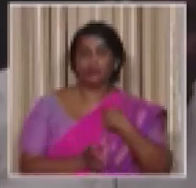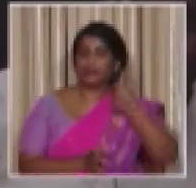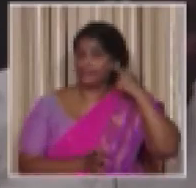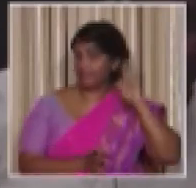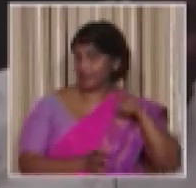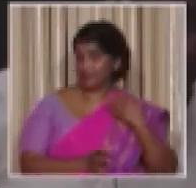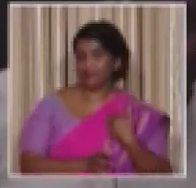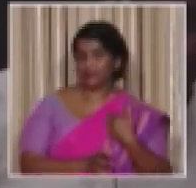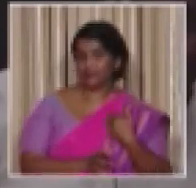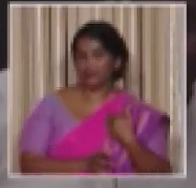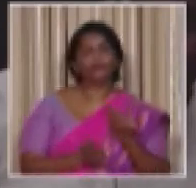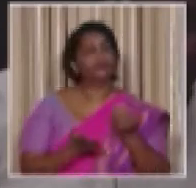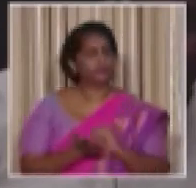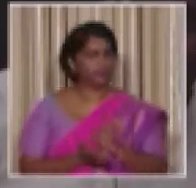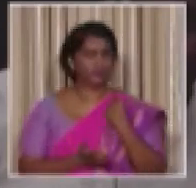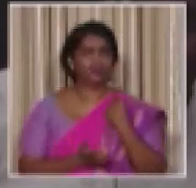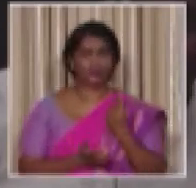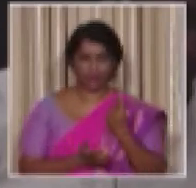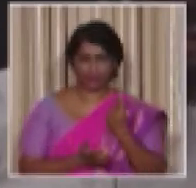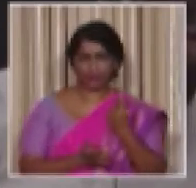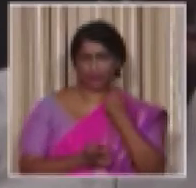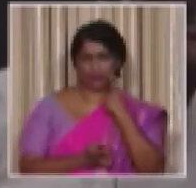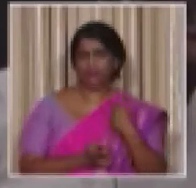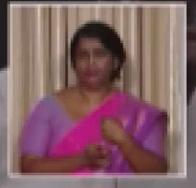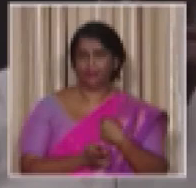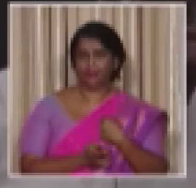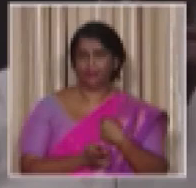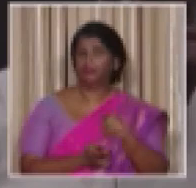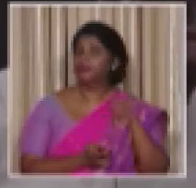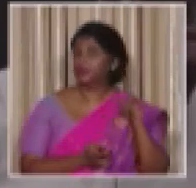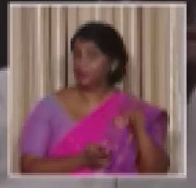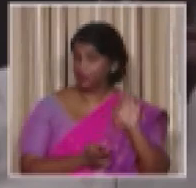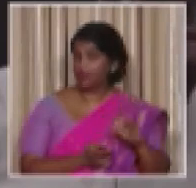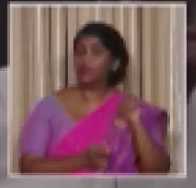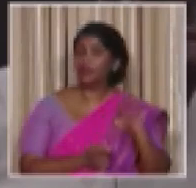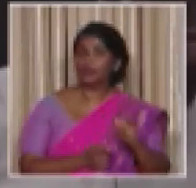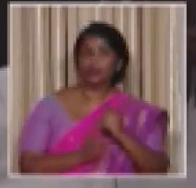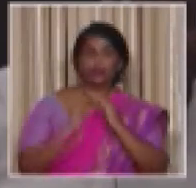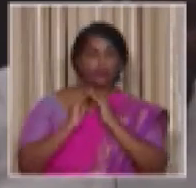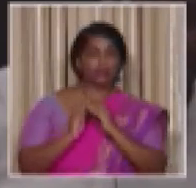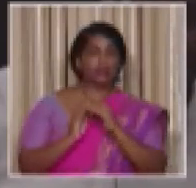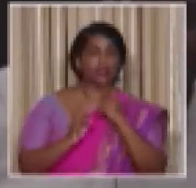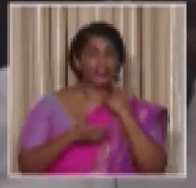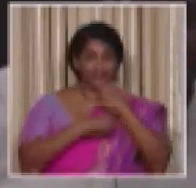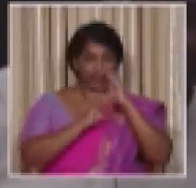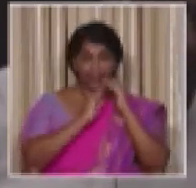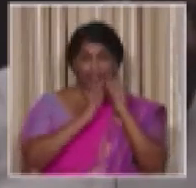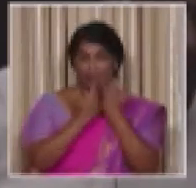විශ්වාසයක් තියෙනවා තව කාරණයක් තියෙනවා ඒ අය ඉදිරිපත් කරන ඒක තමයි මේ colleges of education